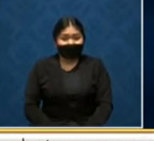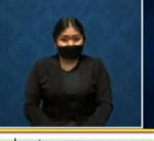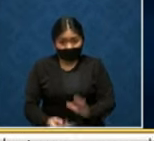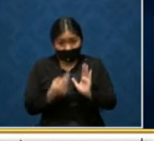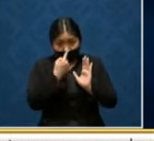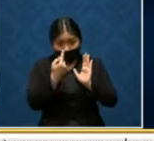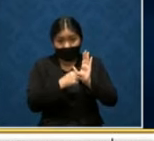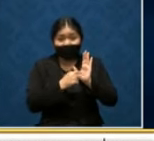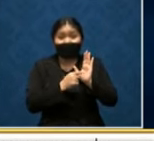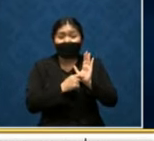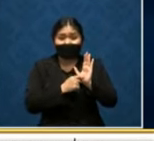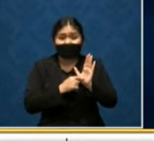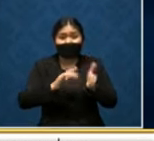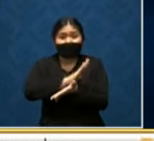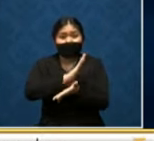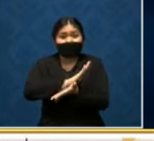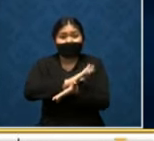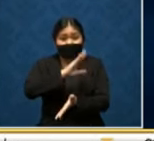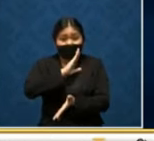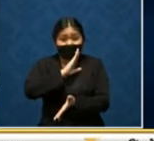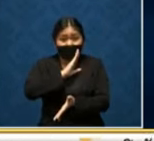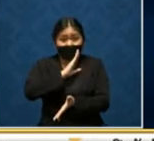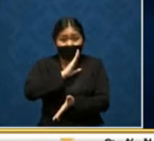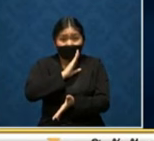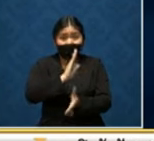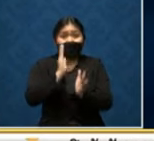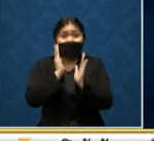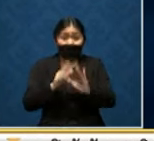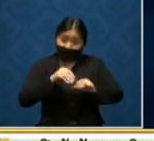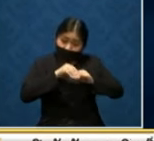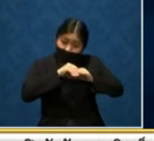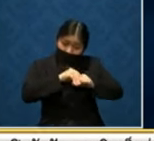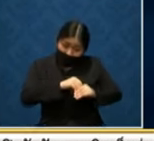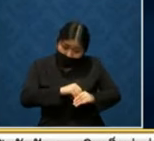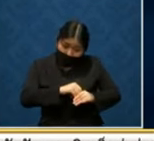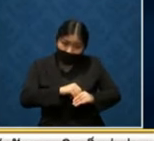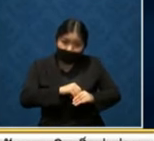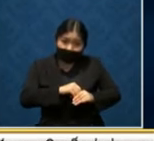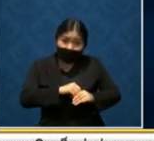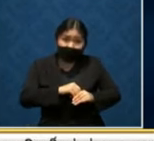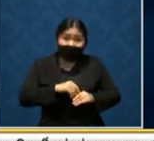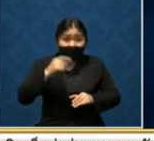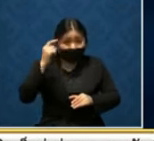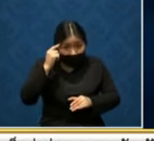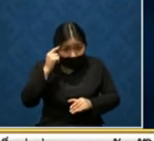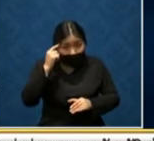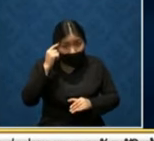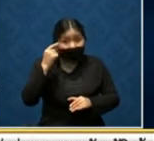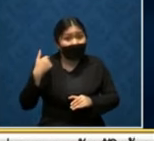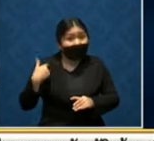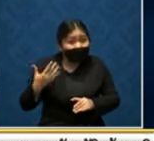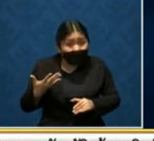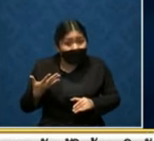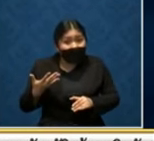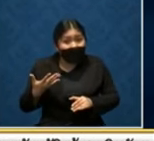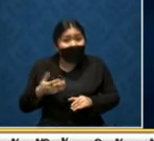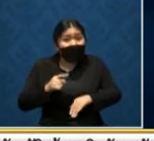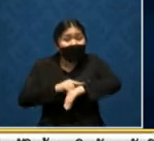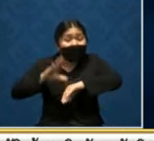นะครับว่าเอกสารถ้าไม่ใช่คนในจะล่วงรู้ขนาดนั้นได้อย่างไรส่งมาตอน 20:00น